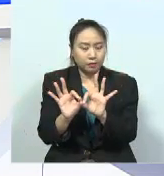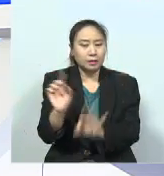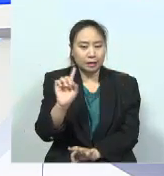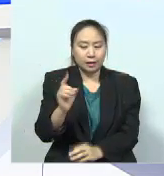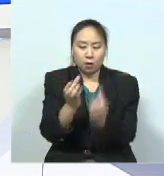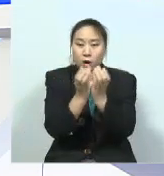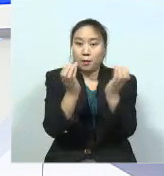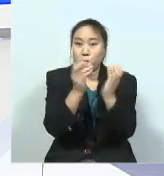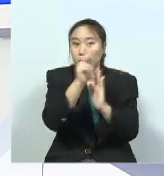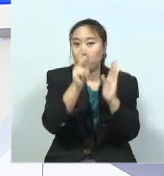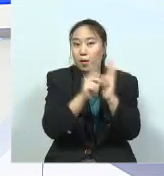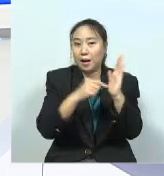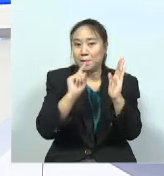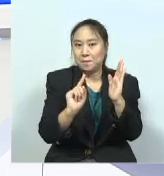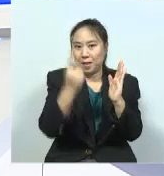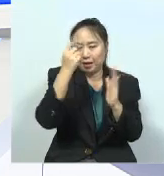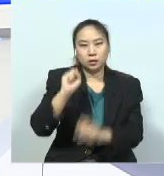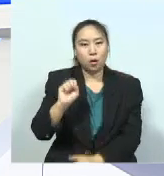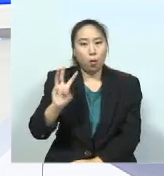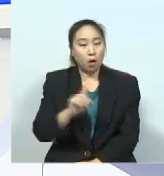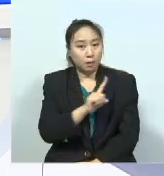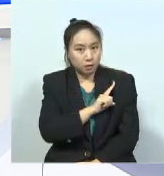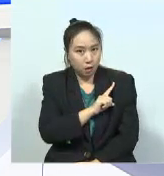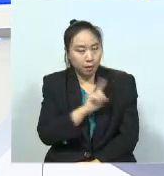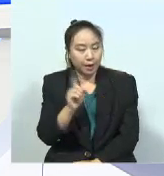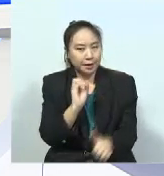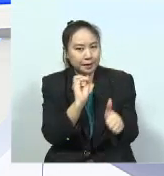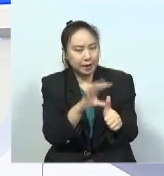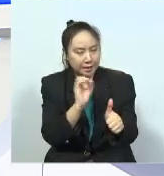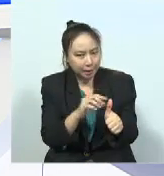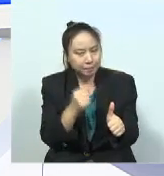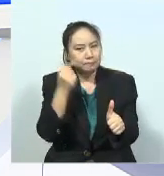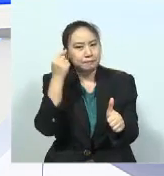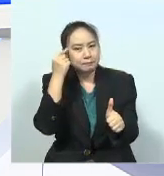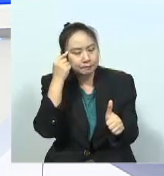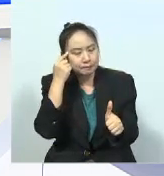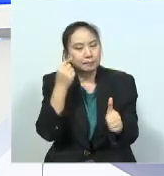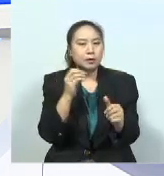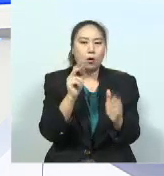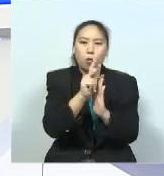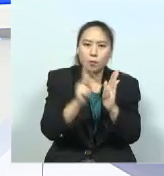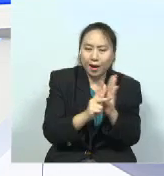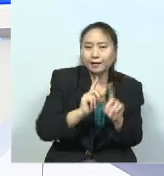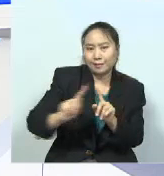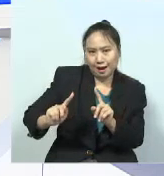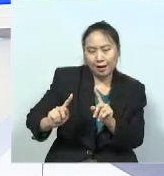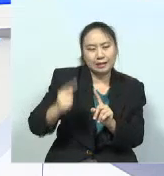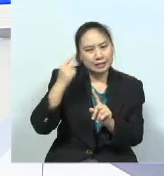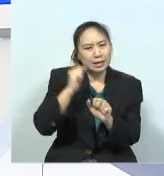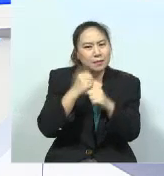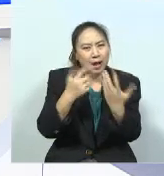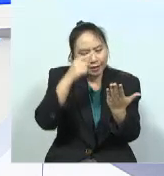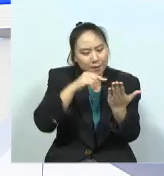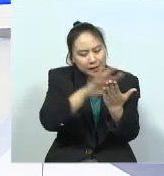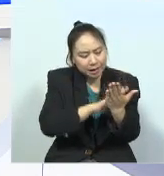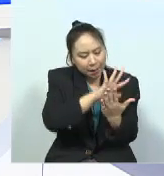ะตามรัฐธรรมนูญใหม่มีหน้าที่ทั้งเรื่องของการเสนอแนะข้อคิดเห็นเสนอแนะข้อกฎหมายทำยังไงประเทศไทยถึงเดินหน้